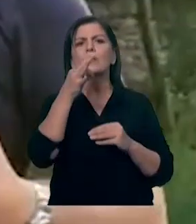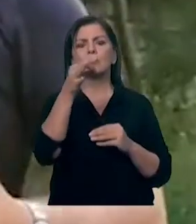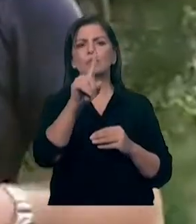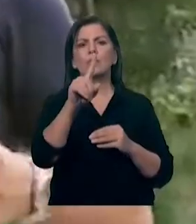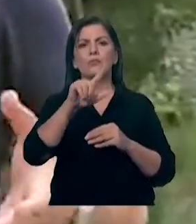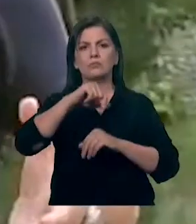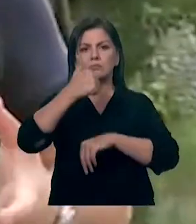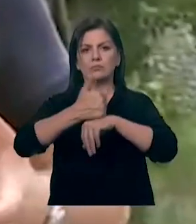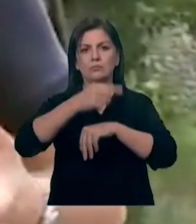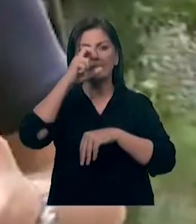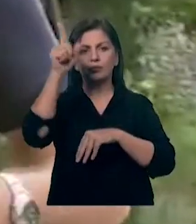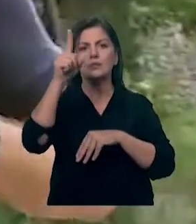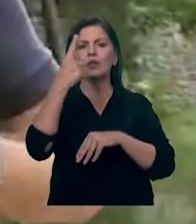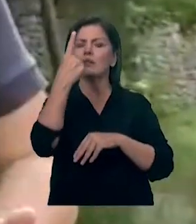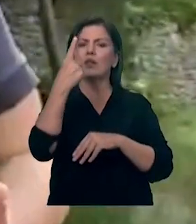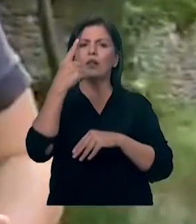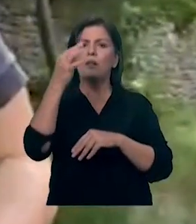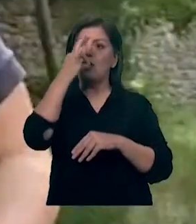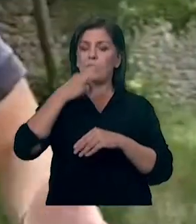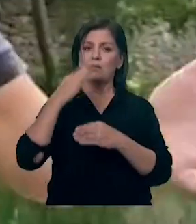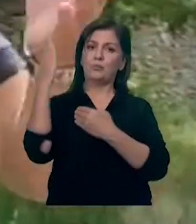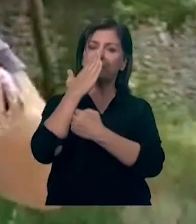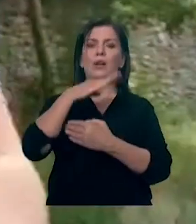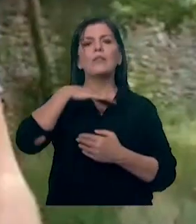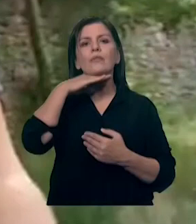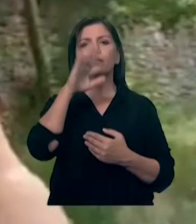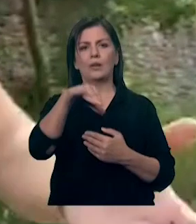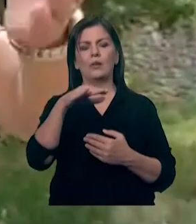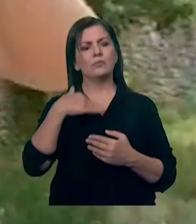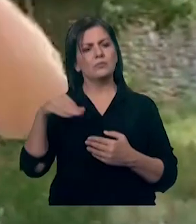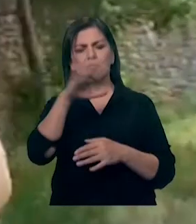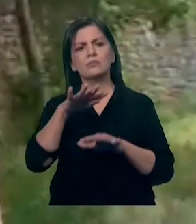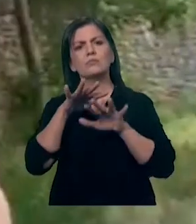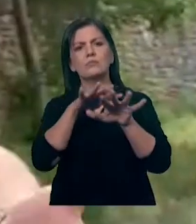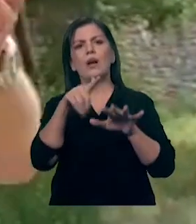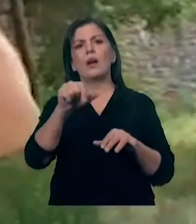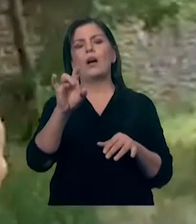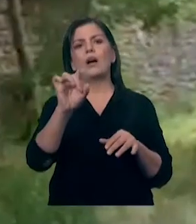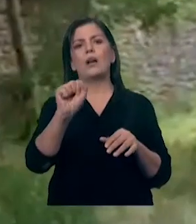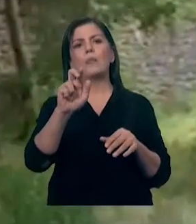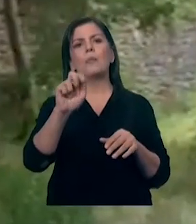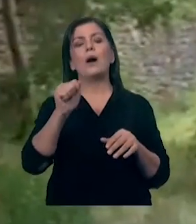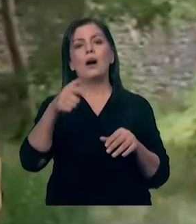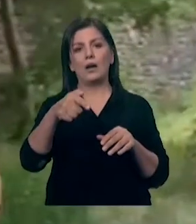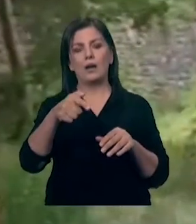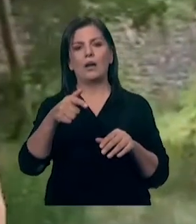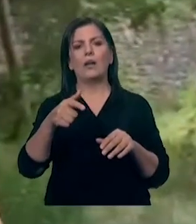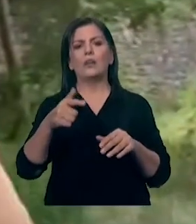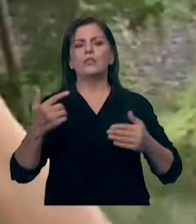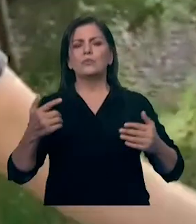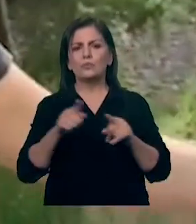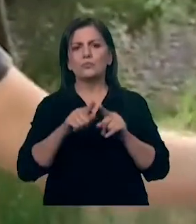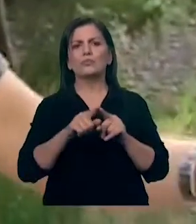Baş Komandamızın bir əmri yetər, hamımız Qarabağa, hər kəs var olsun, yaşasın Azərbaycan, yaşasın Azərbaycan ordusu, milli